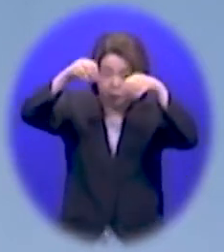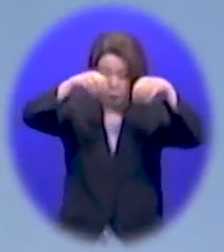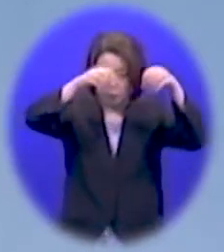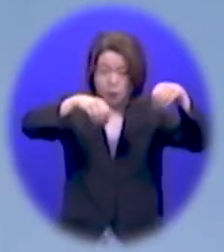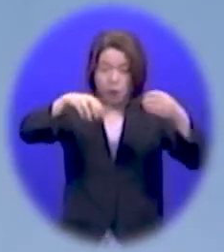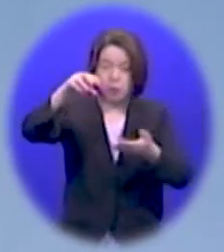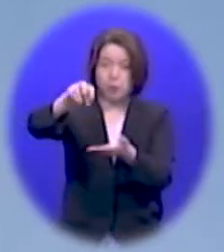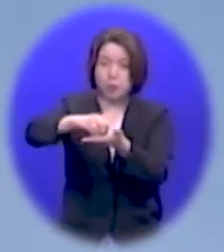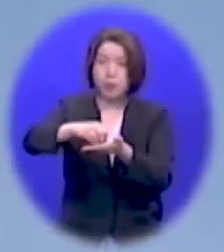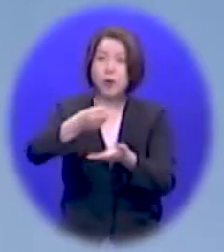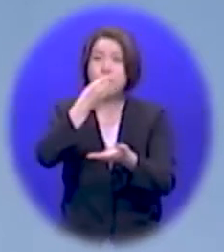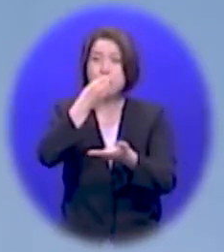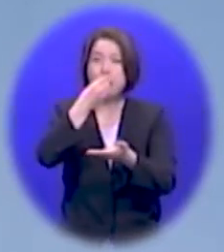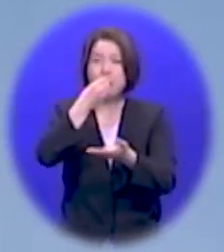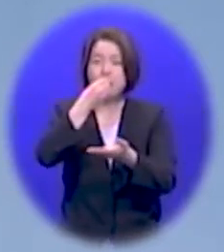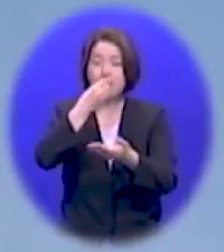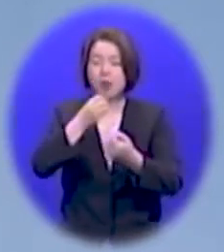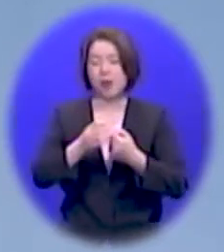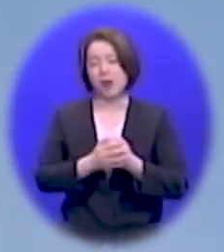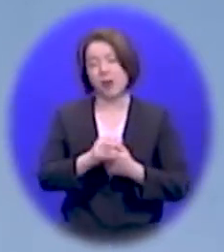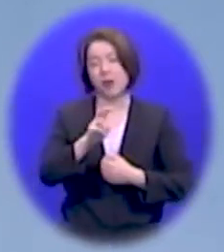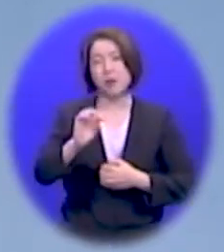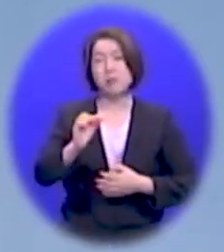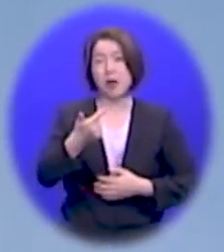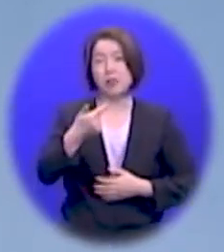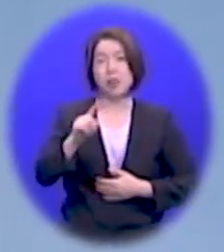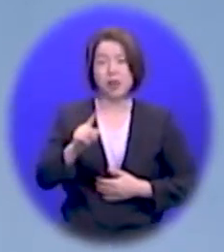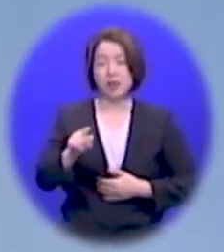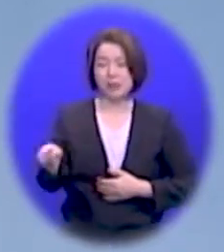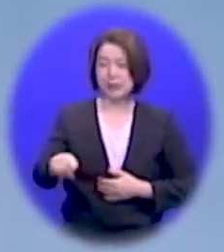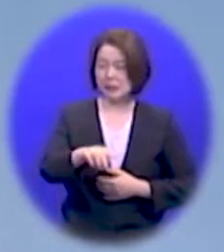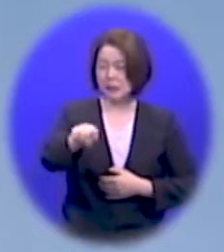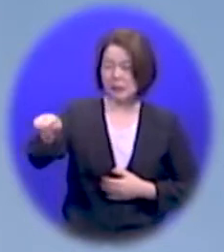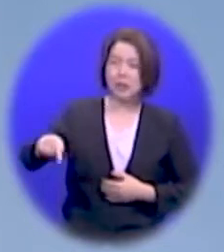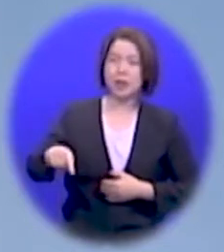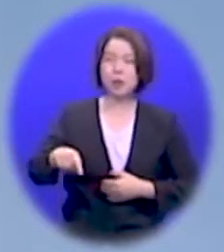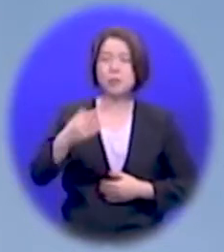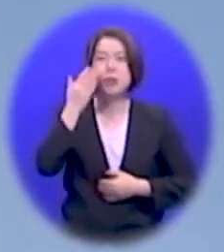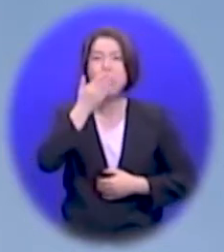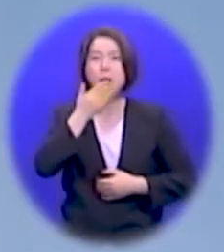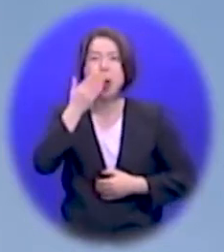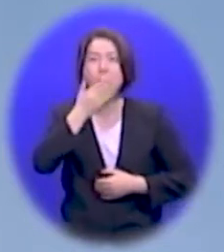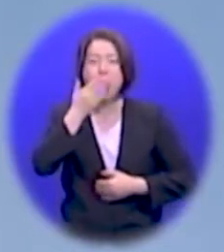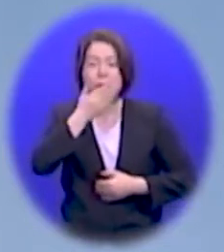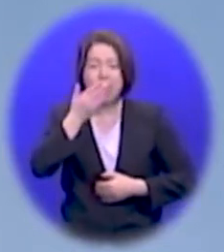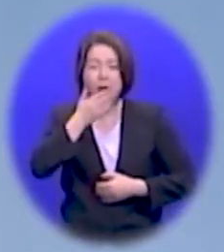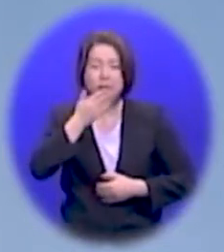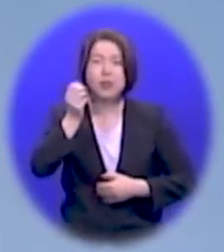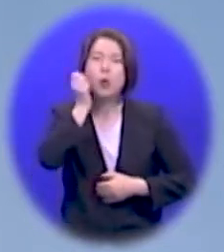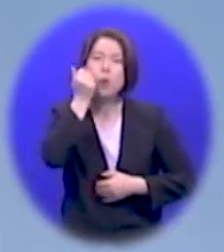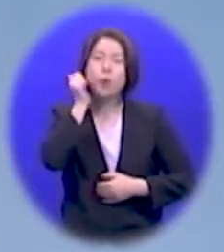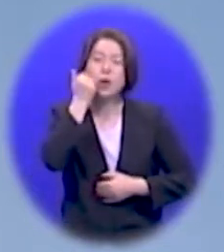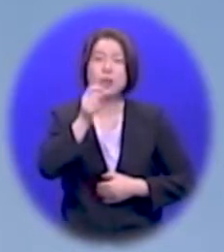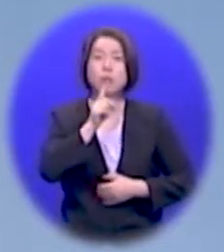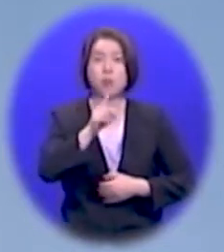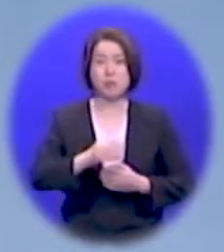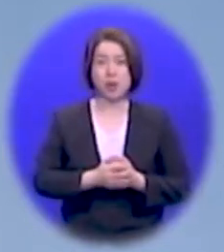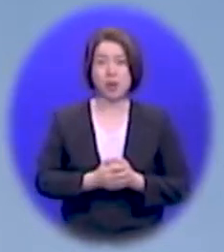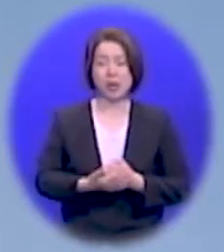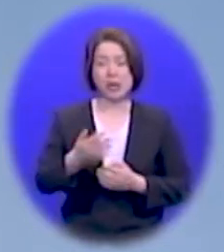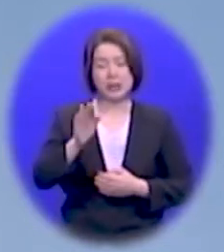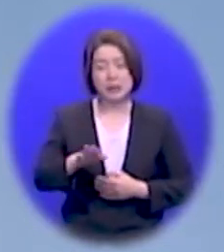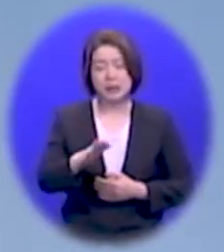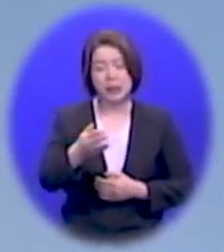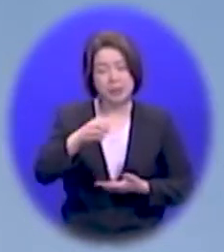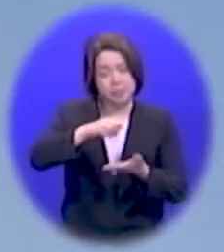하세요 그들이 얼마나 맛있었는지 꿀 섞인 과사 라고 표현을 했습니다 그런데 그만 나를